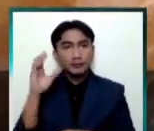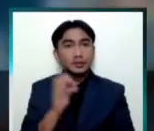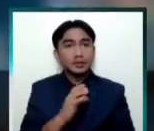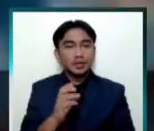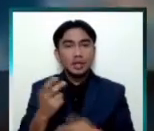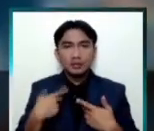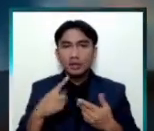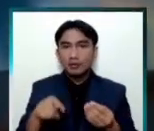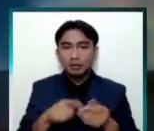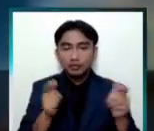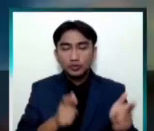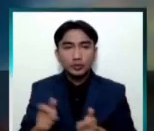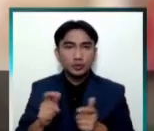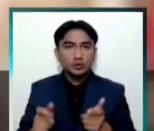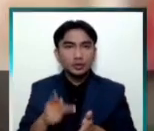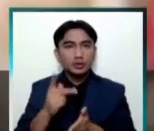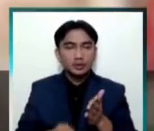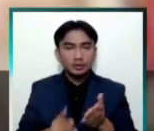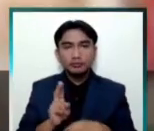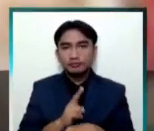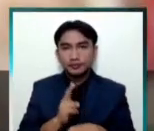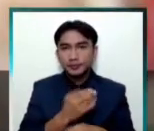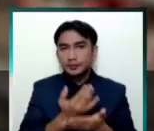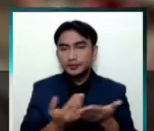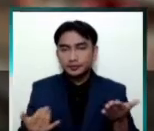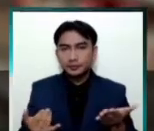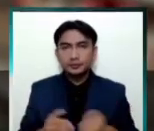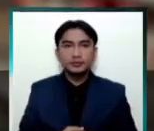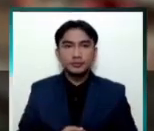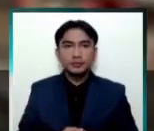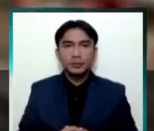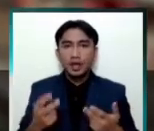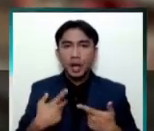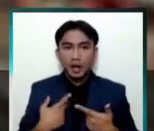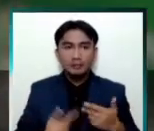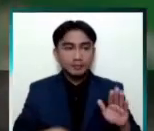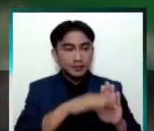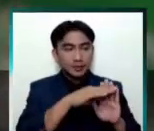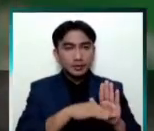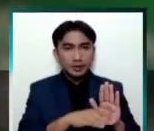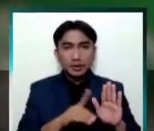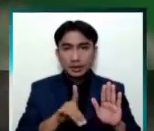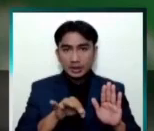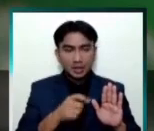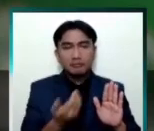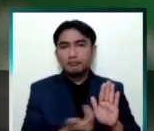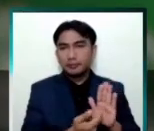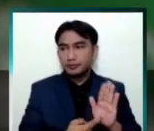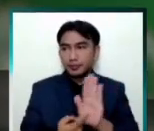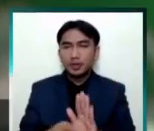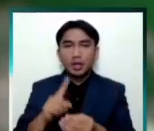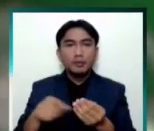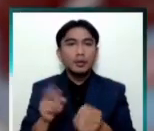cost at presyo ng raw materials. Nakatakdang maglabas ng price guide sa Noche Buena items ang DTI sa susunod na buwan o